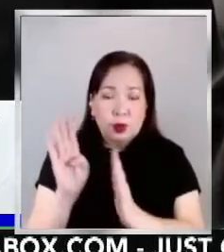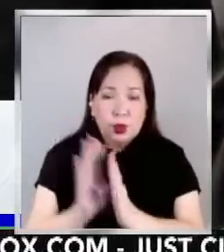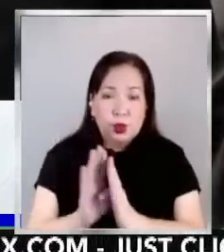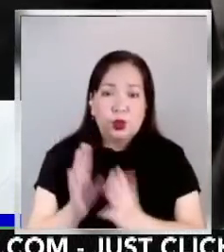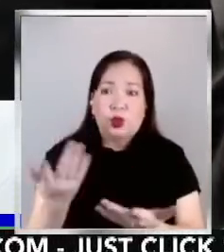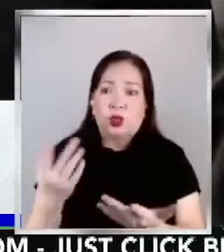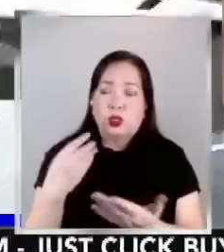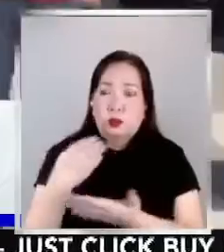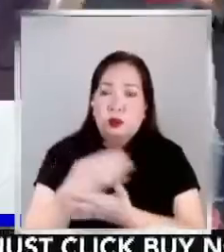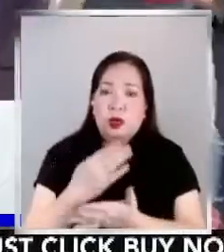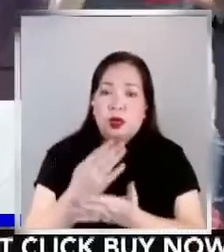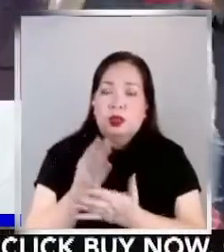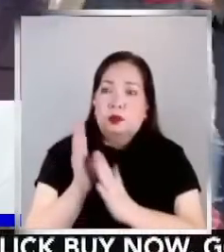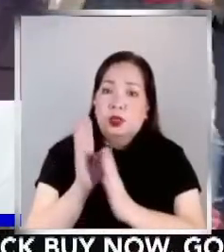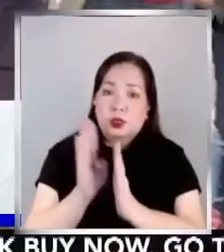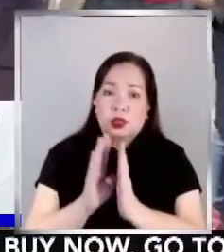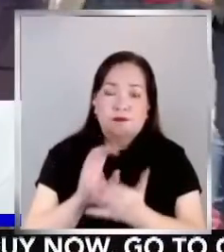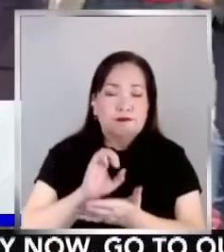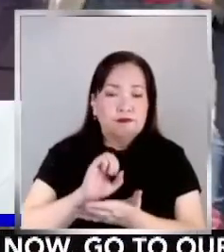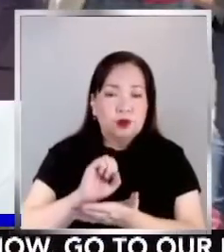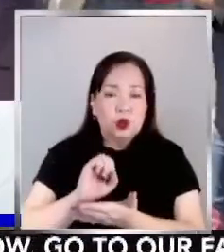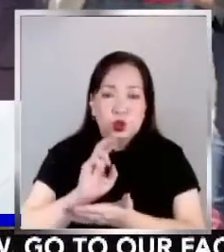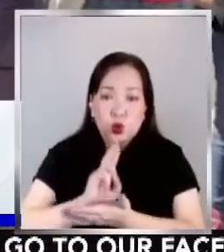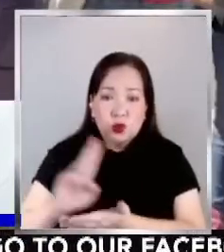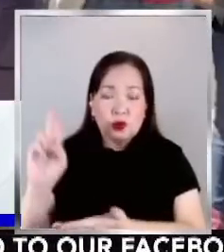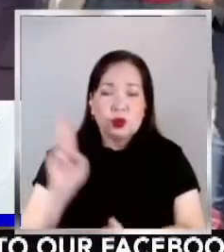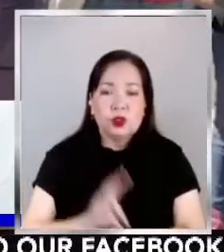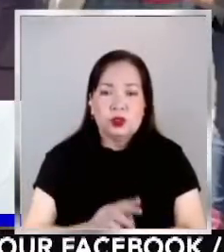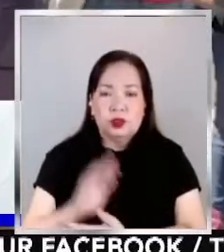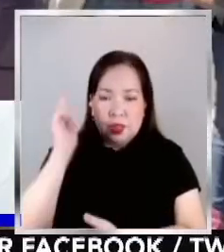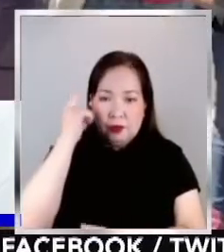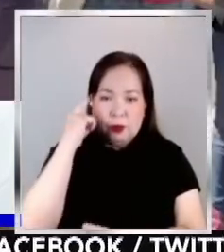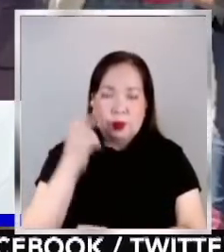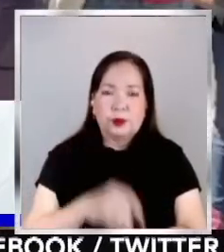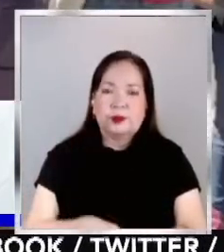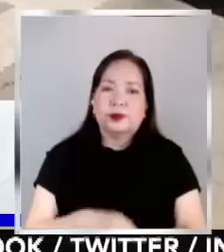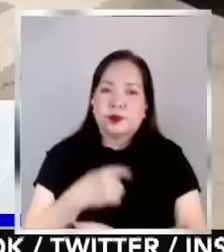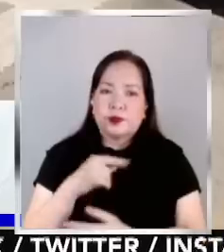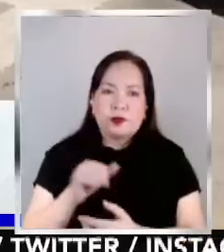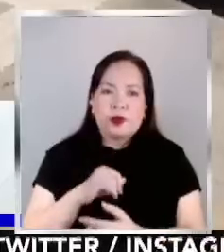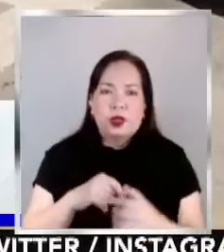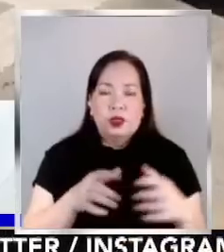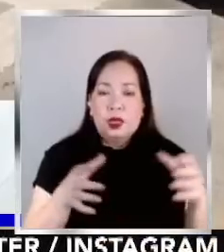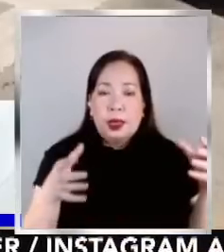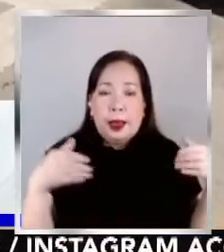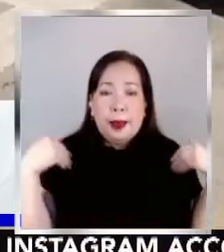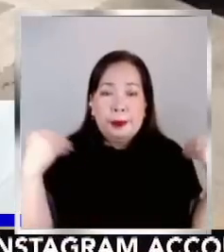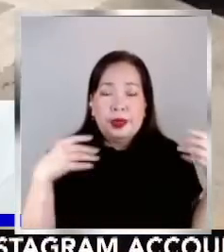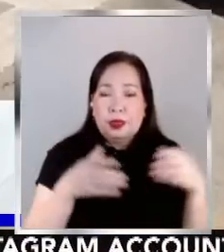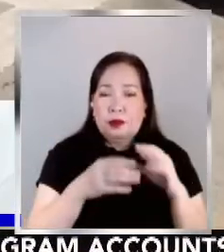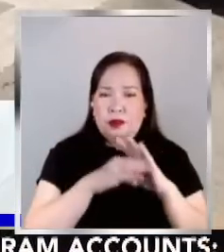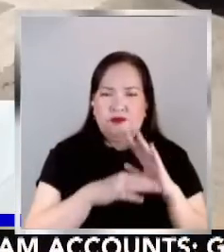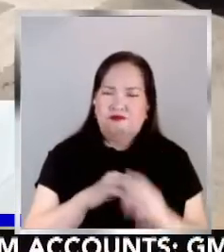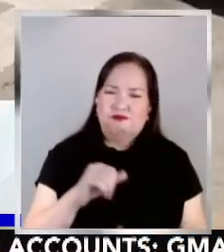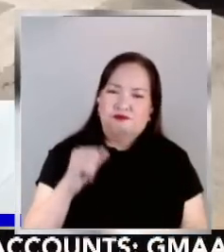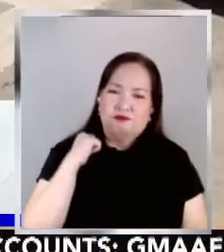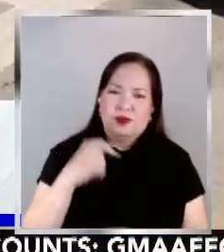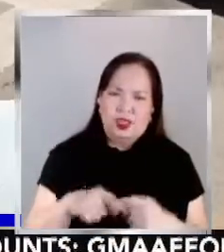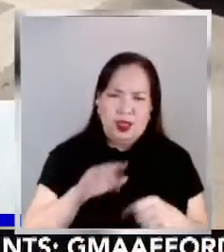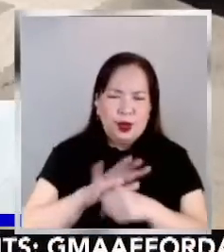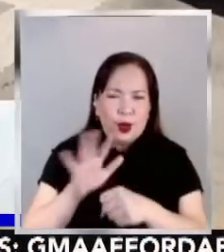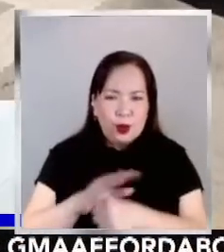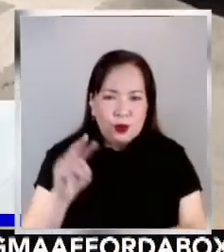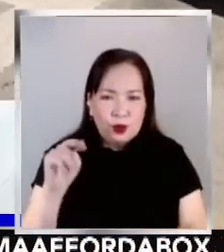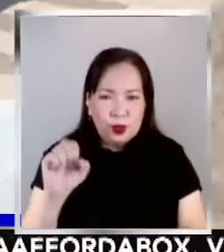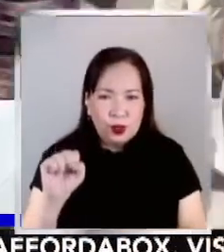colleges na budget cut. Tutol din sa mandatory ROTC ang kabataan party list. Meron na raw NSTP na dapat na